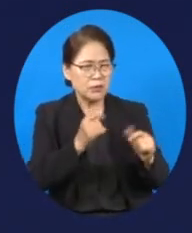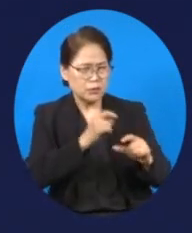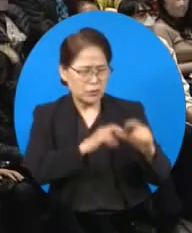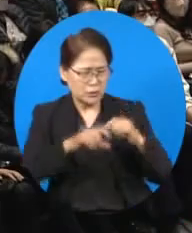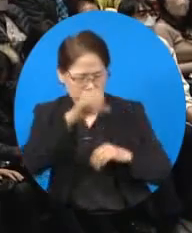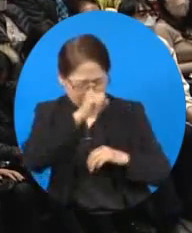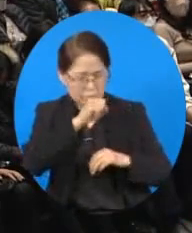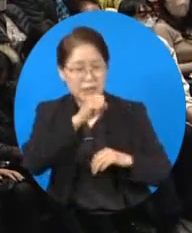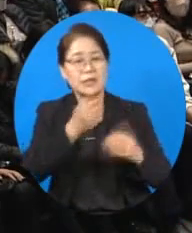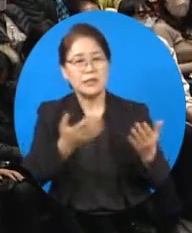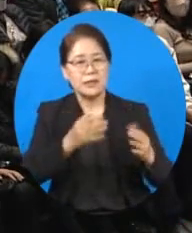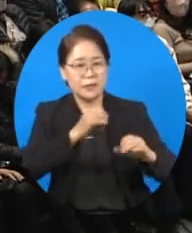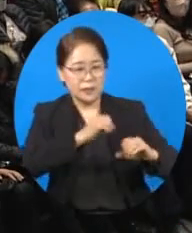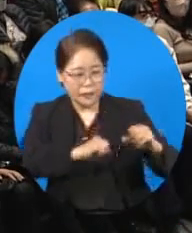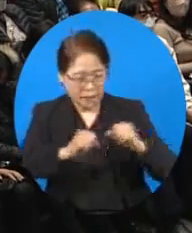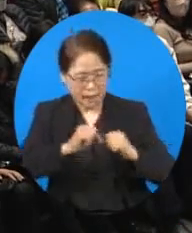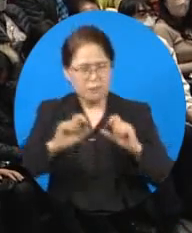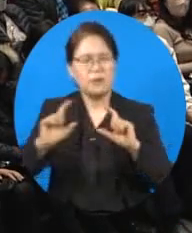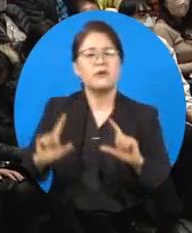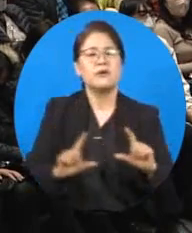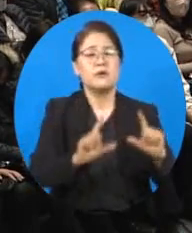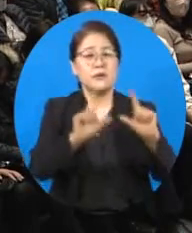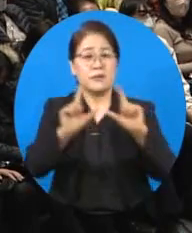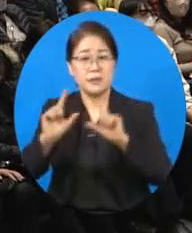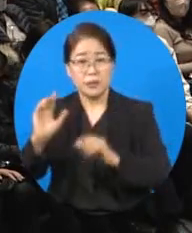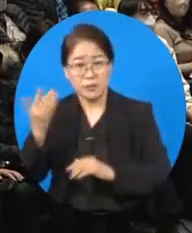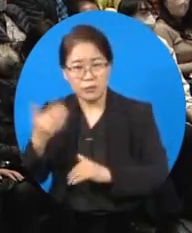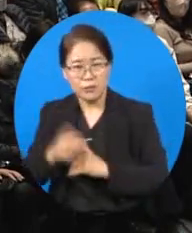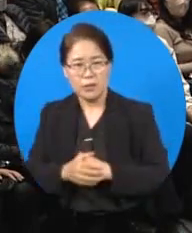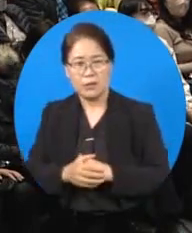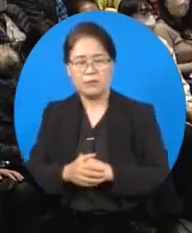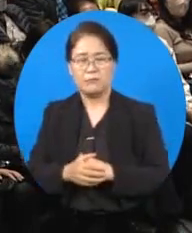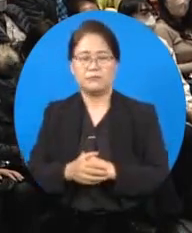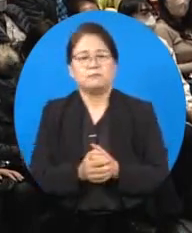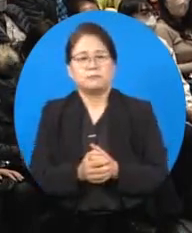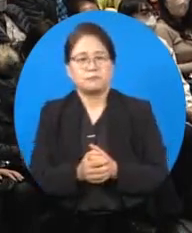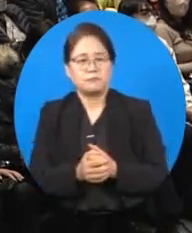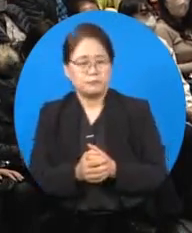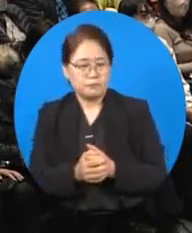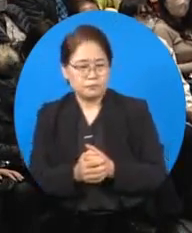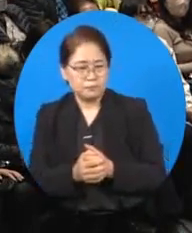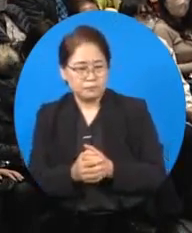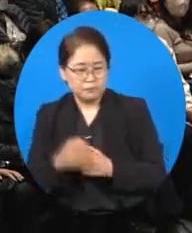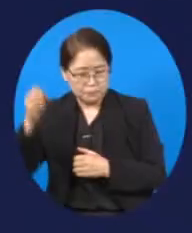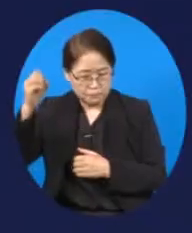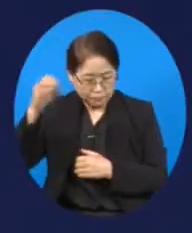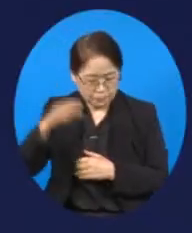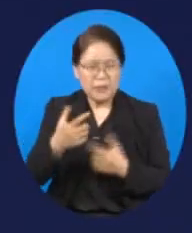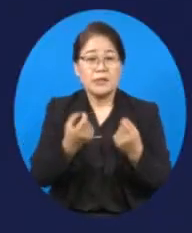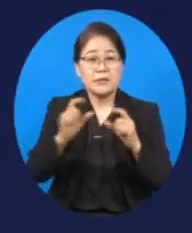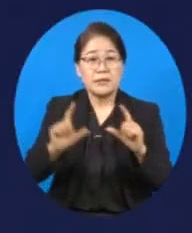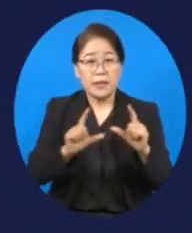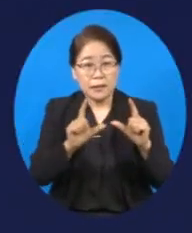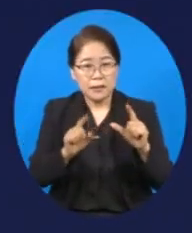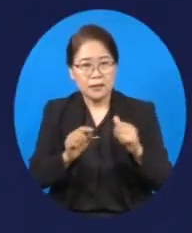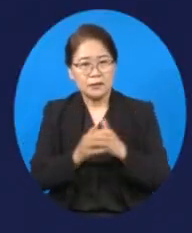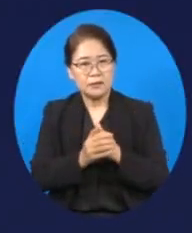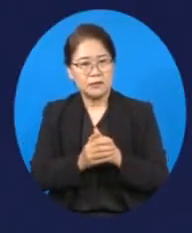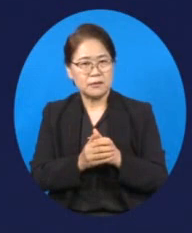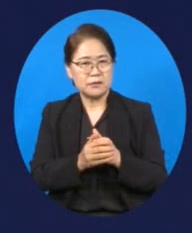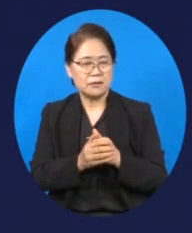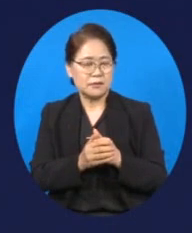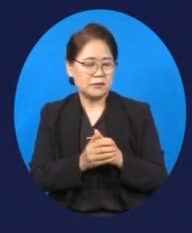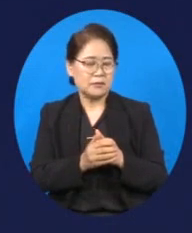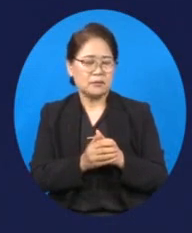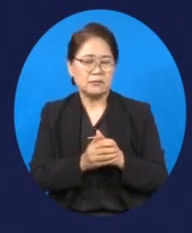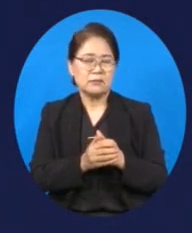선한 일을 행하며 살아야 합니다 또이 세상 속에서 빛으로 사는 삶은요 우리가 선교적인